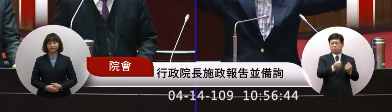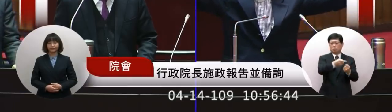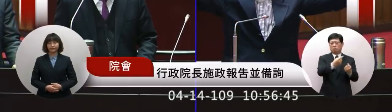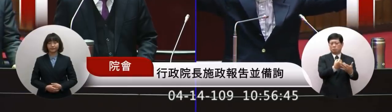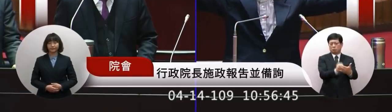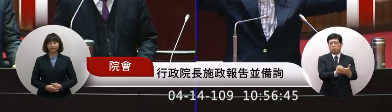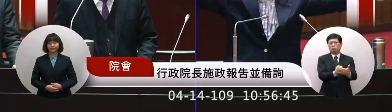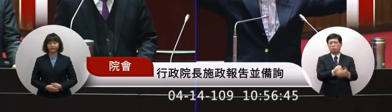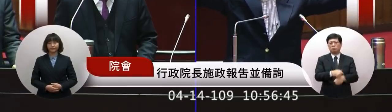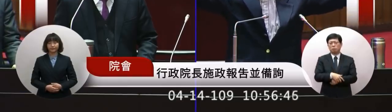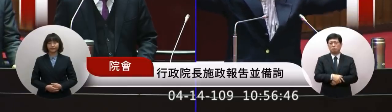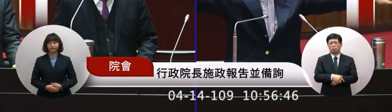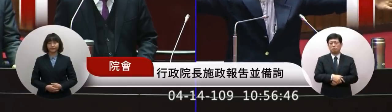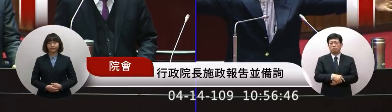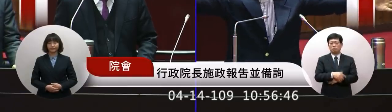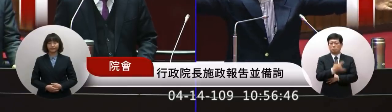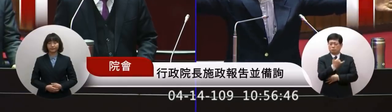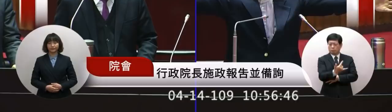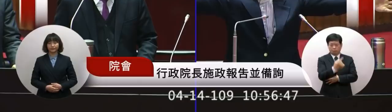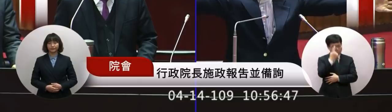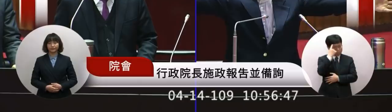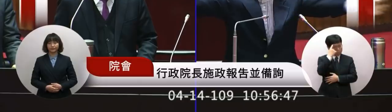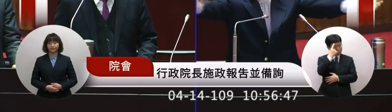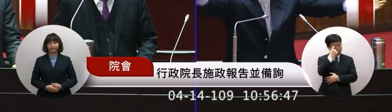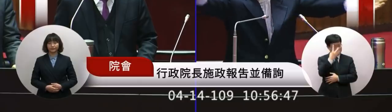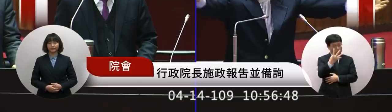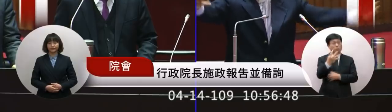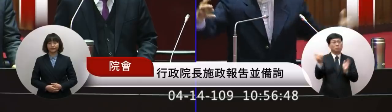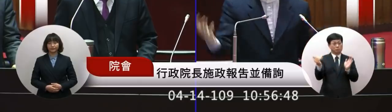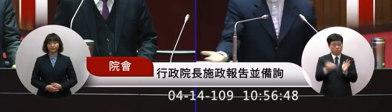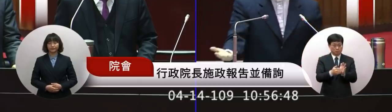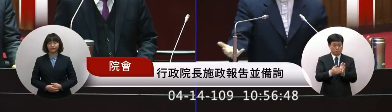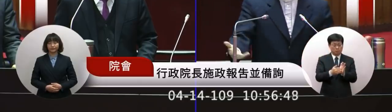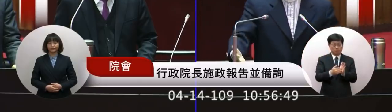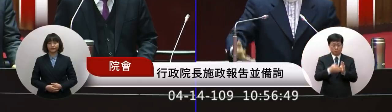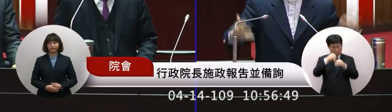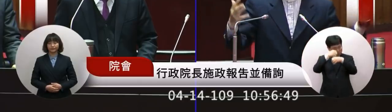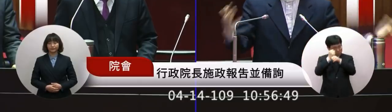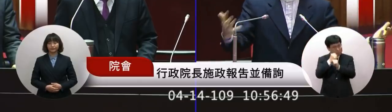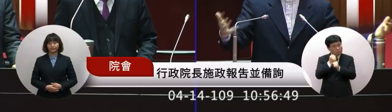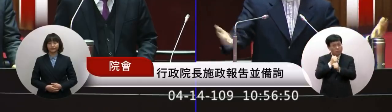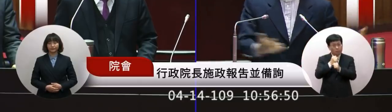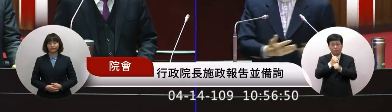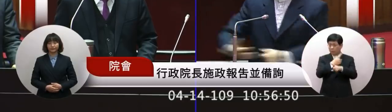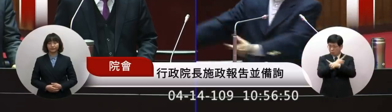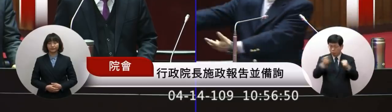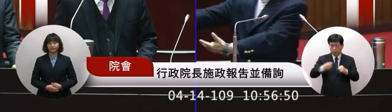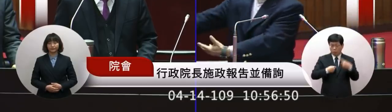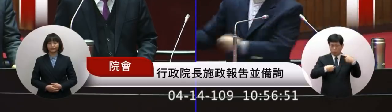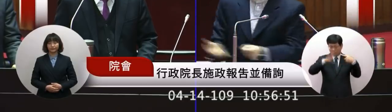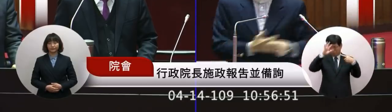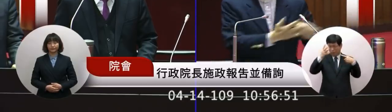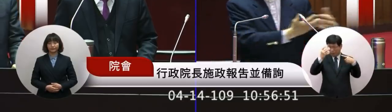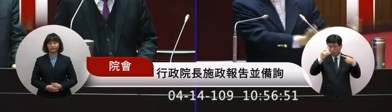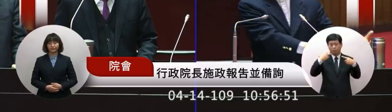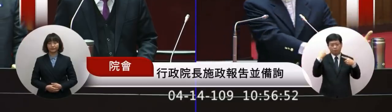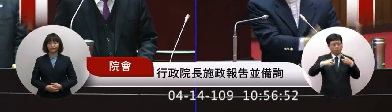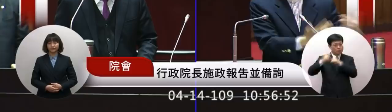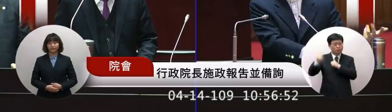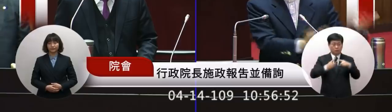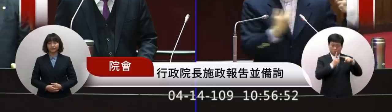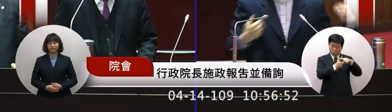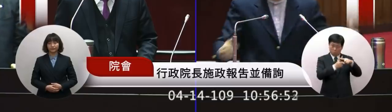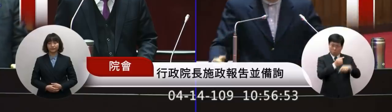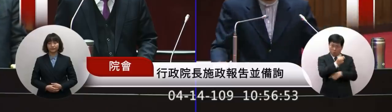方，坑14天，尿筛检，通通阴性的回家，阳性的给我老